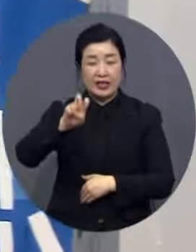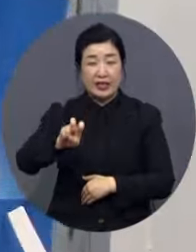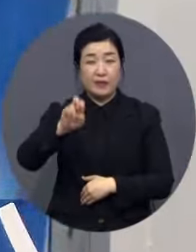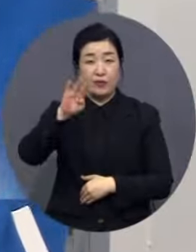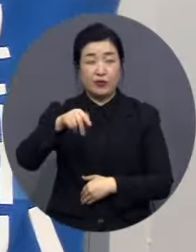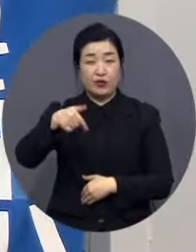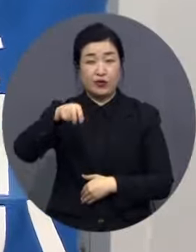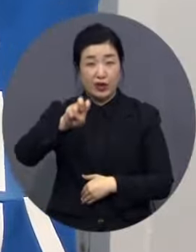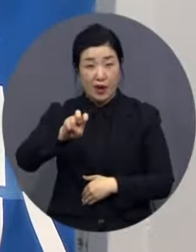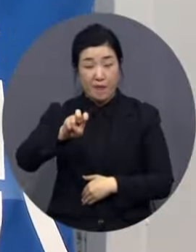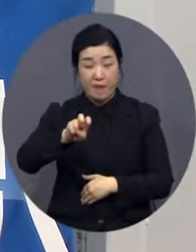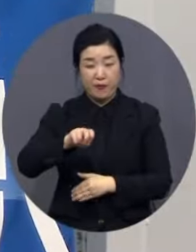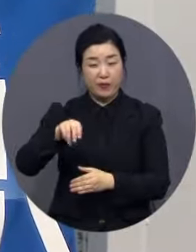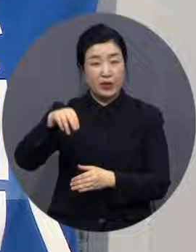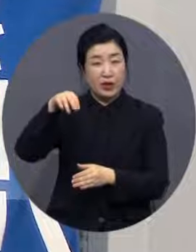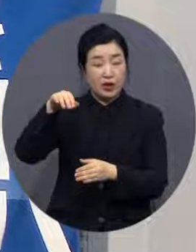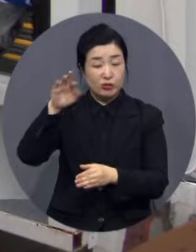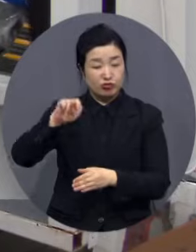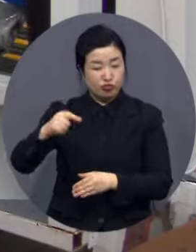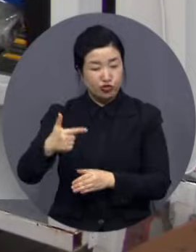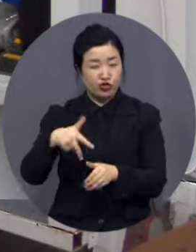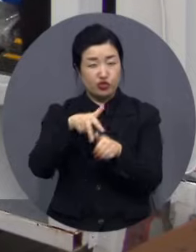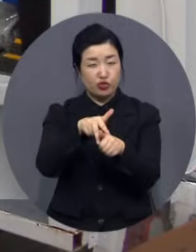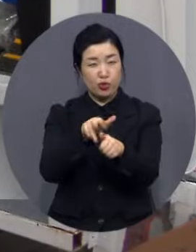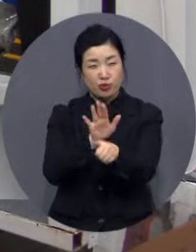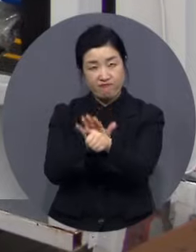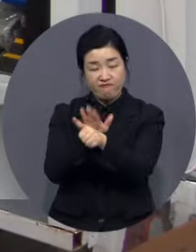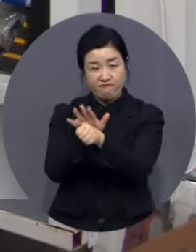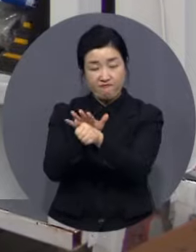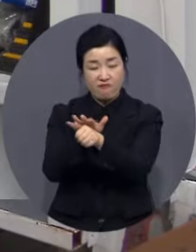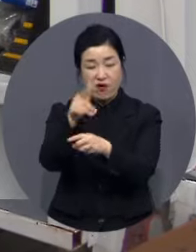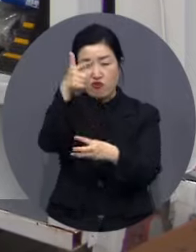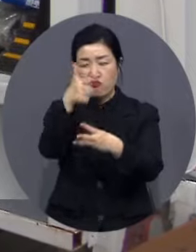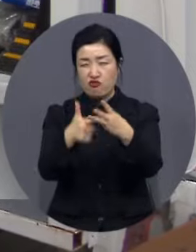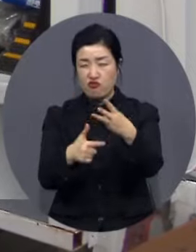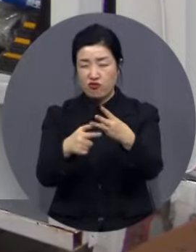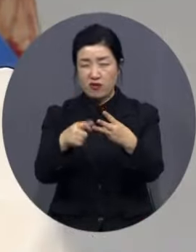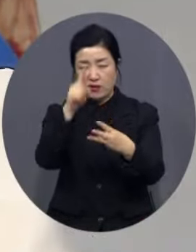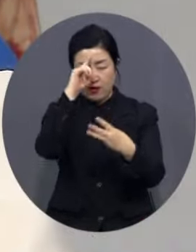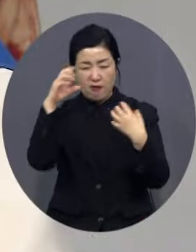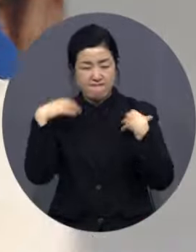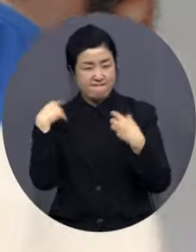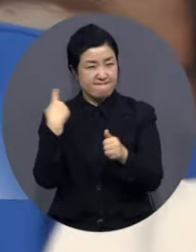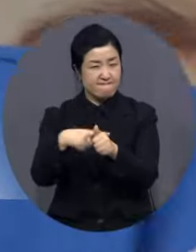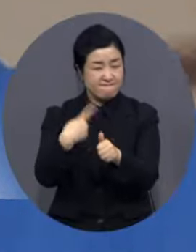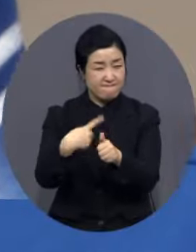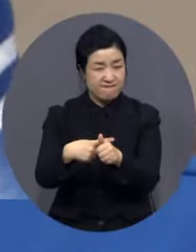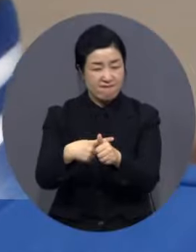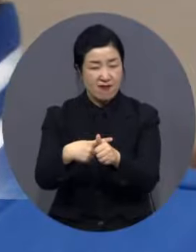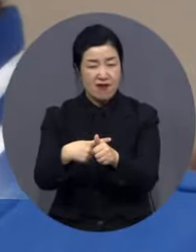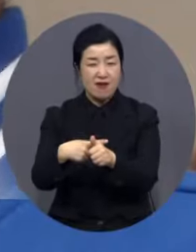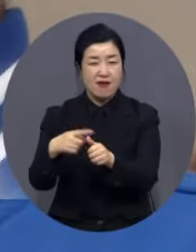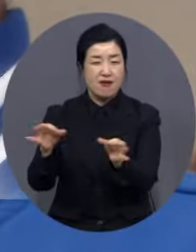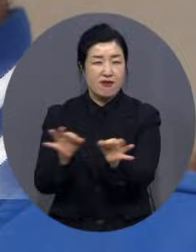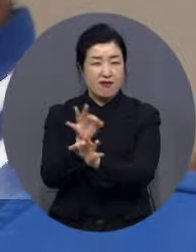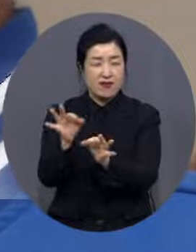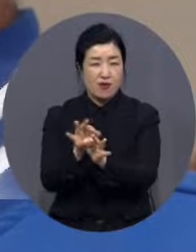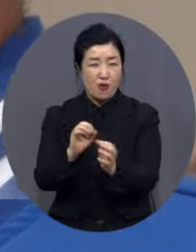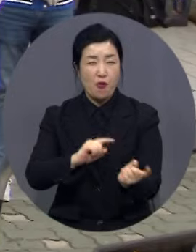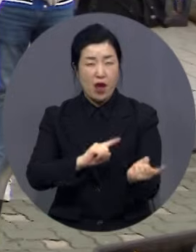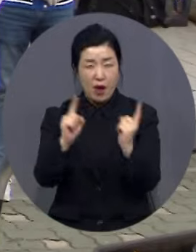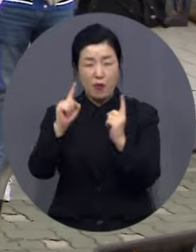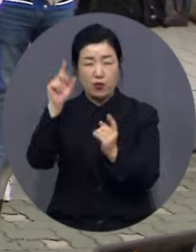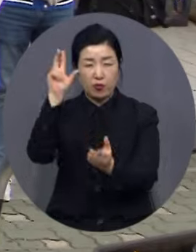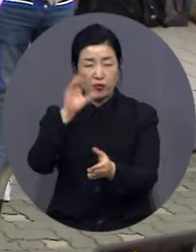문대림 후보와 함께 가진 거리 유세에서 윤석열 정권 심판이 민생 회복의 첫 걸음이라면